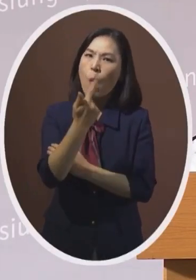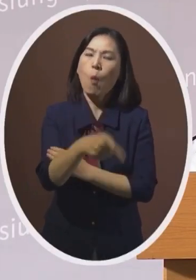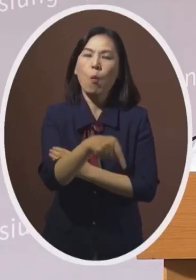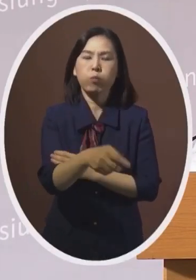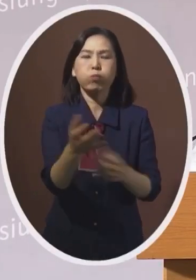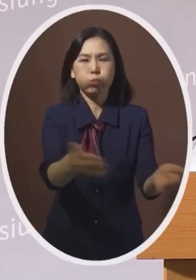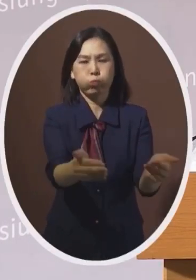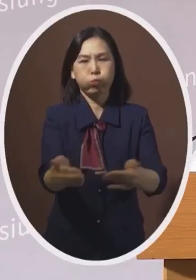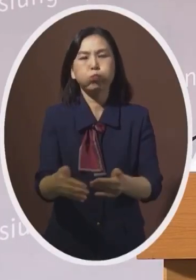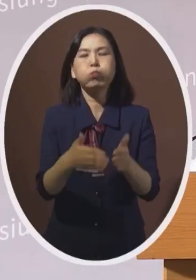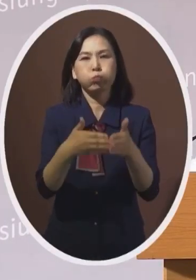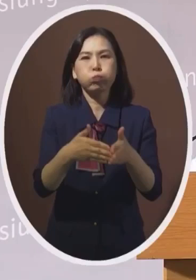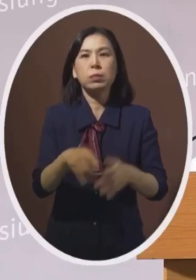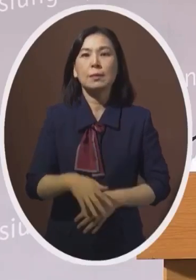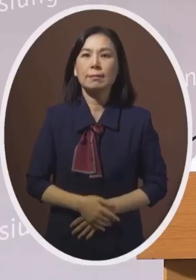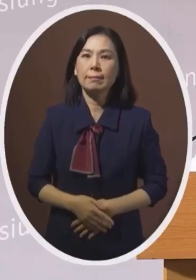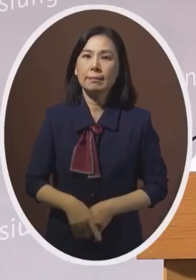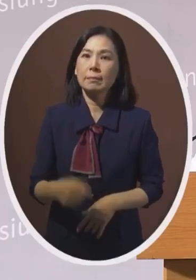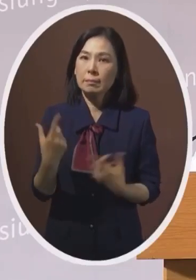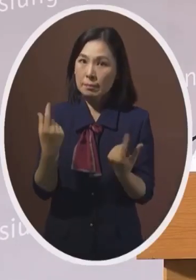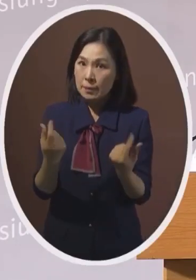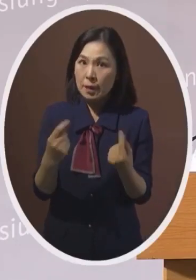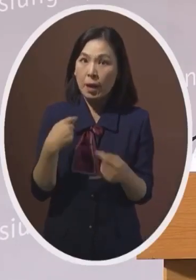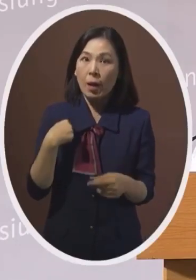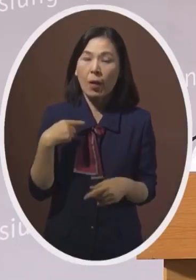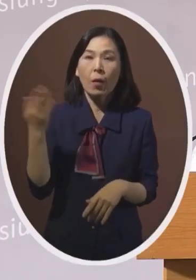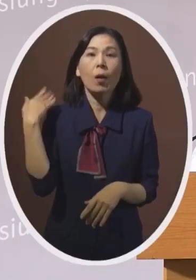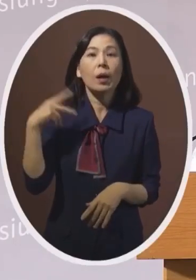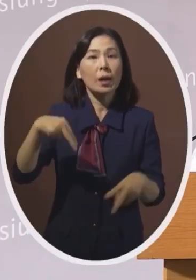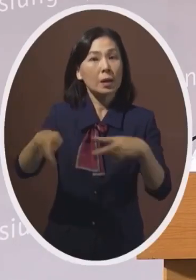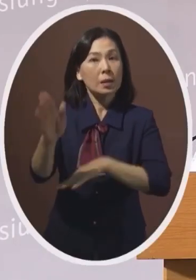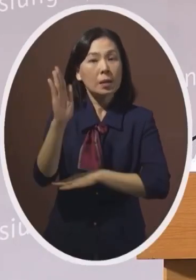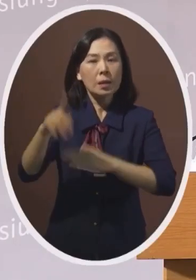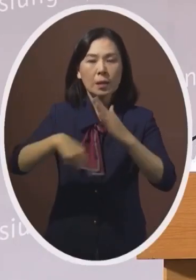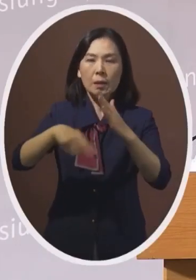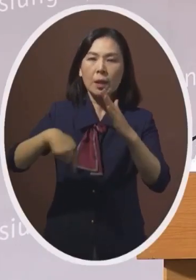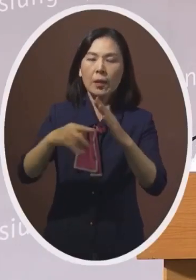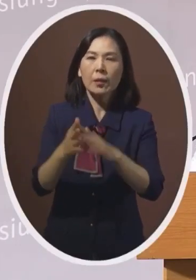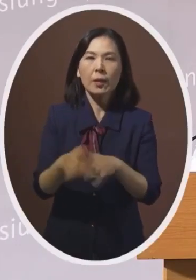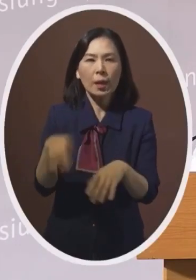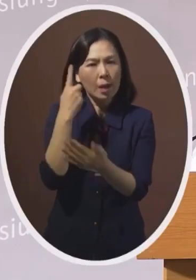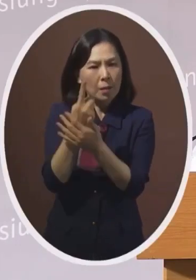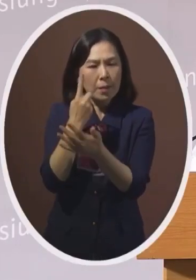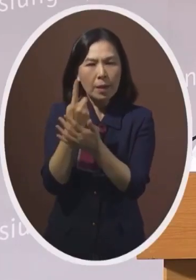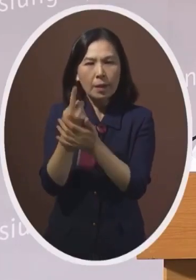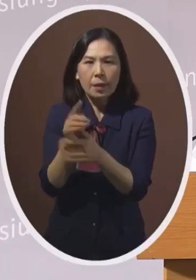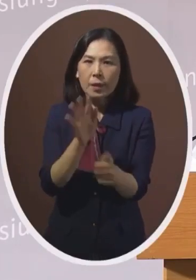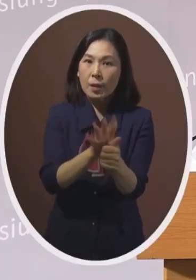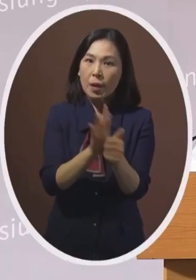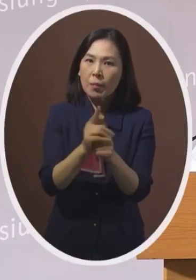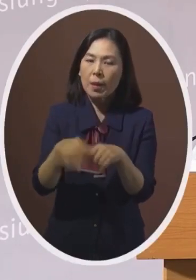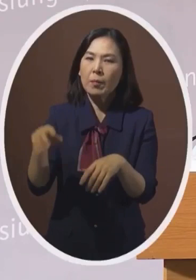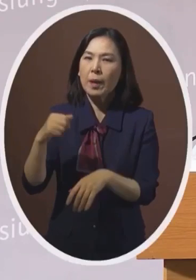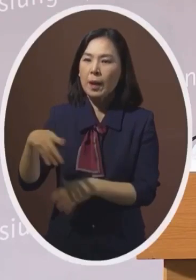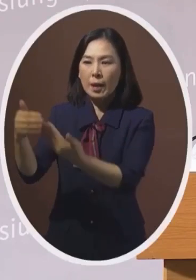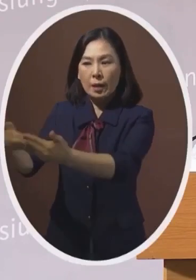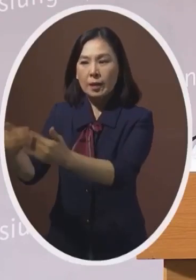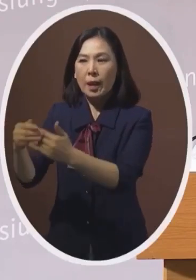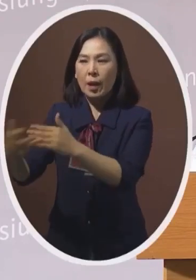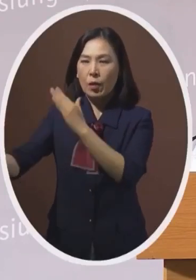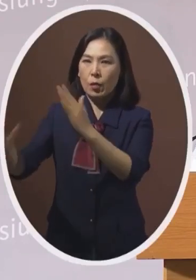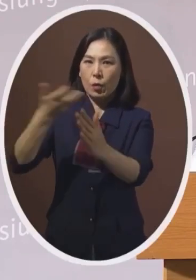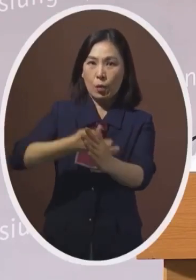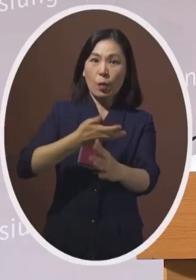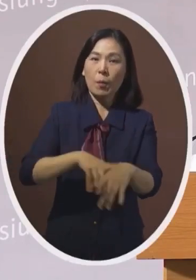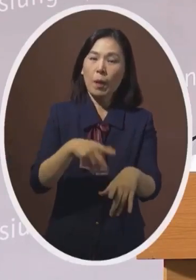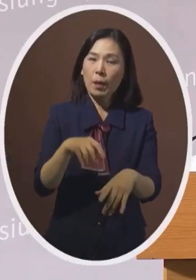呢？同样的，我在行政院，我每天几乎在解决各县市在台商回台等等这些投资方